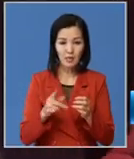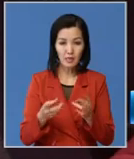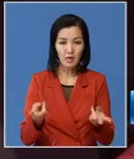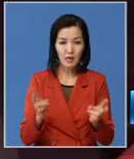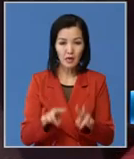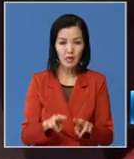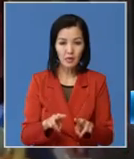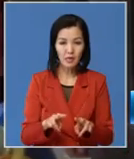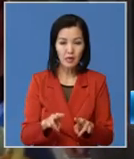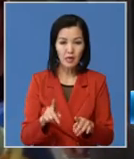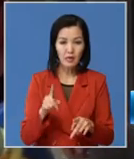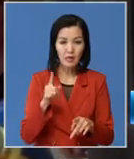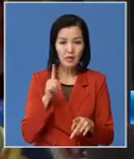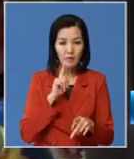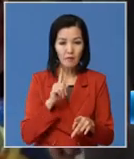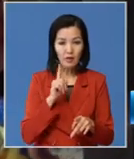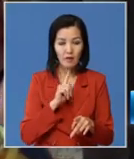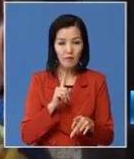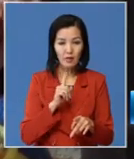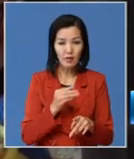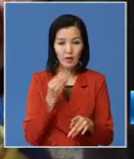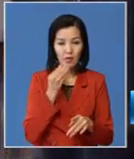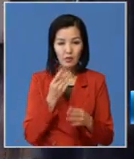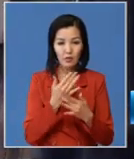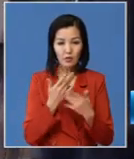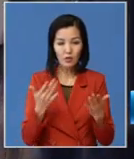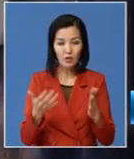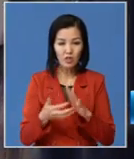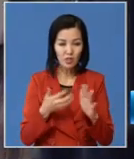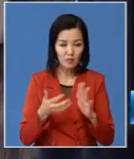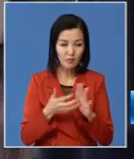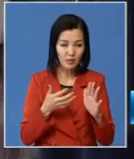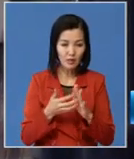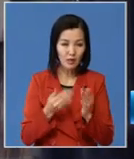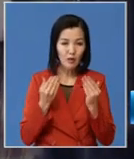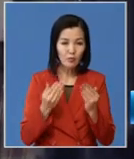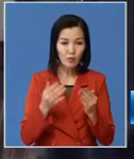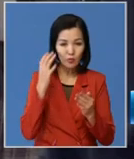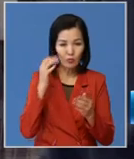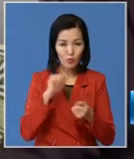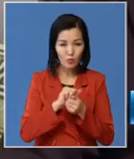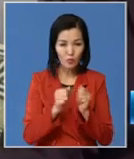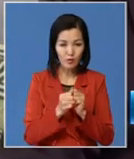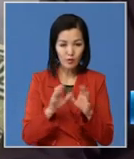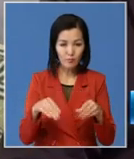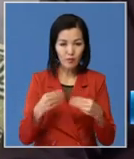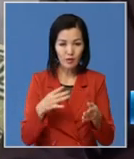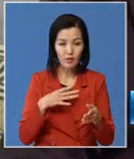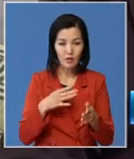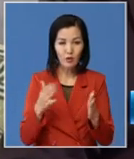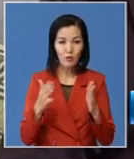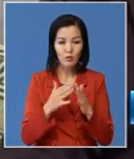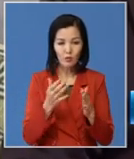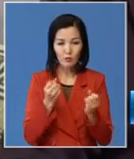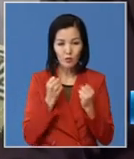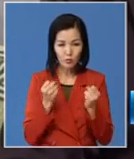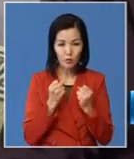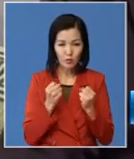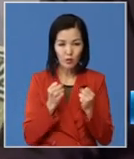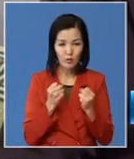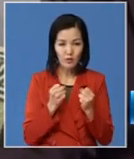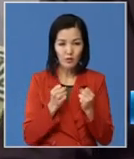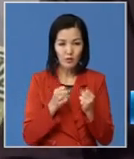білім алуға, кітап оқуға үндеді. Өзі қазір Айдын Кәлімханның Қашқын романын оқып жатқанын айтты. Бұл кісінің